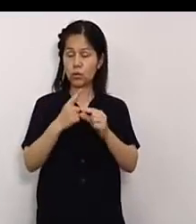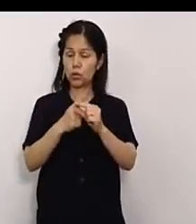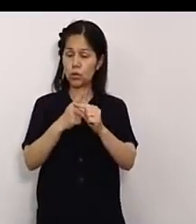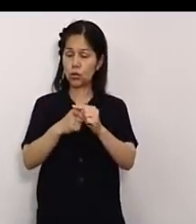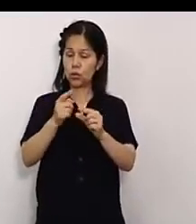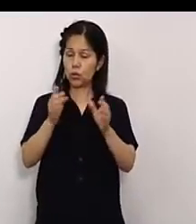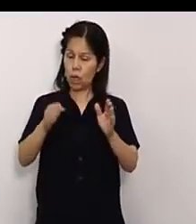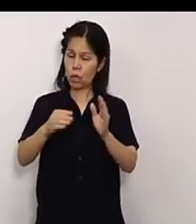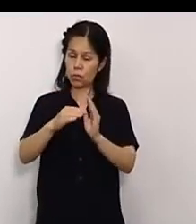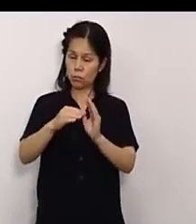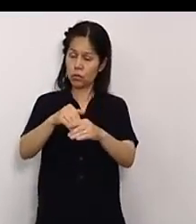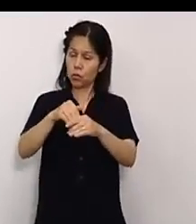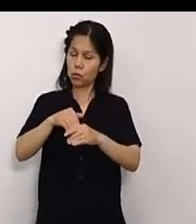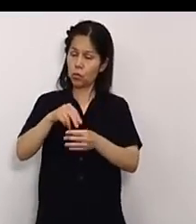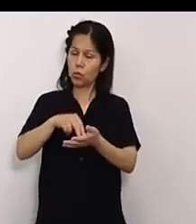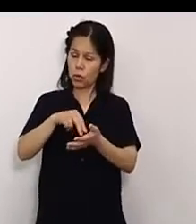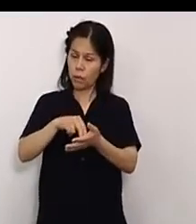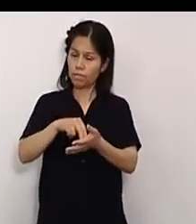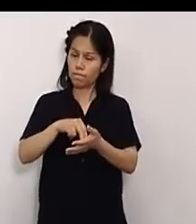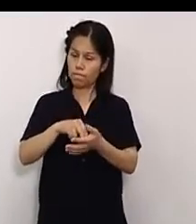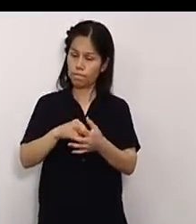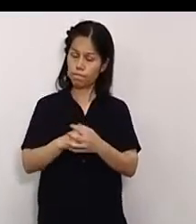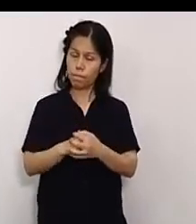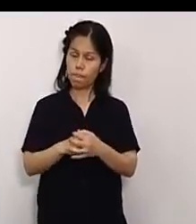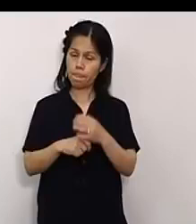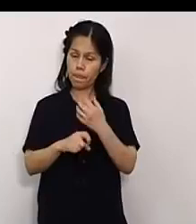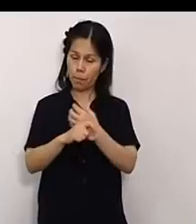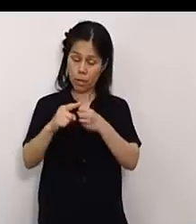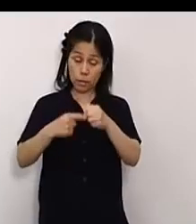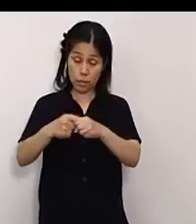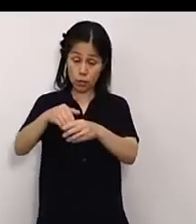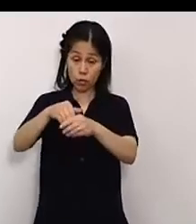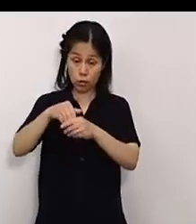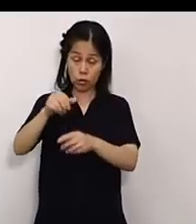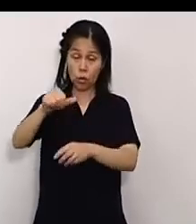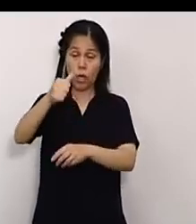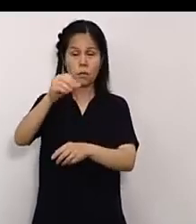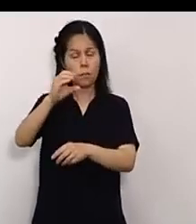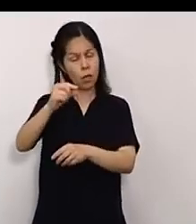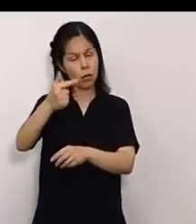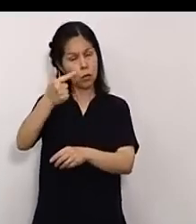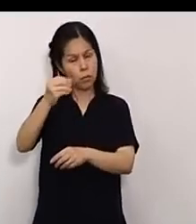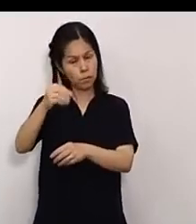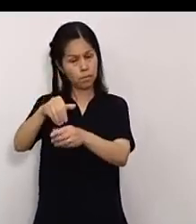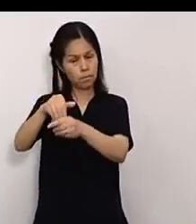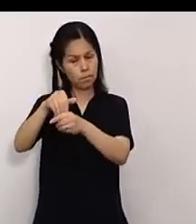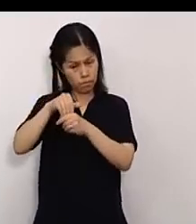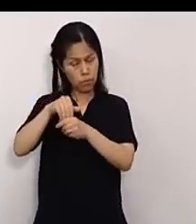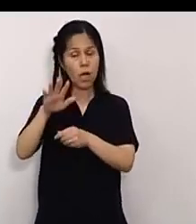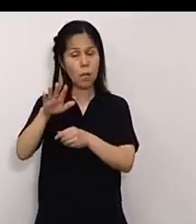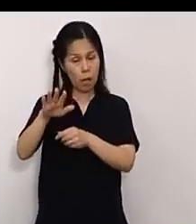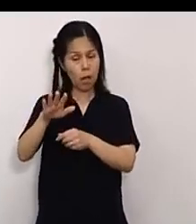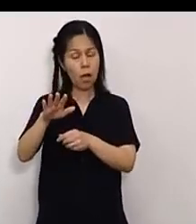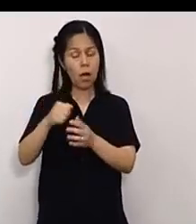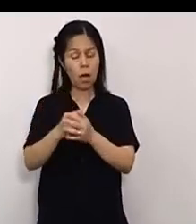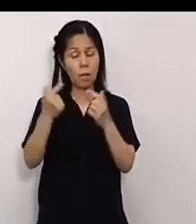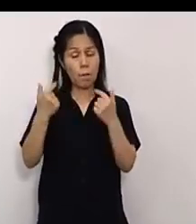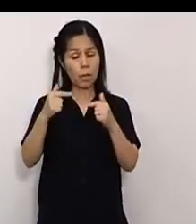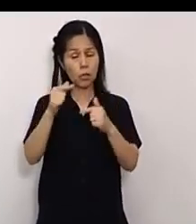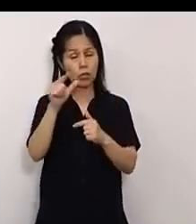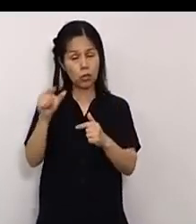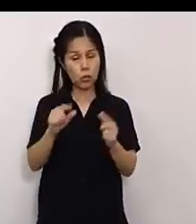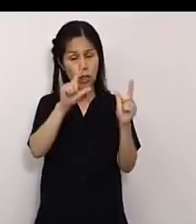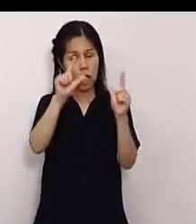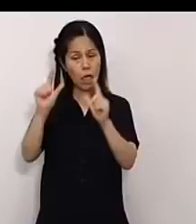えたとしても、例えば、まあ、年収500万とか600万とかもらっていたとしても、毎月の生活